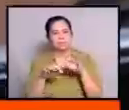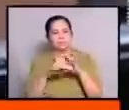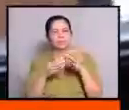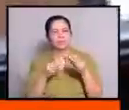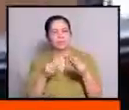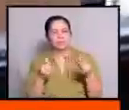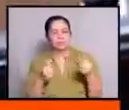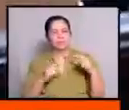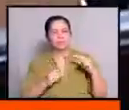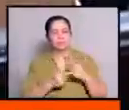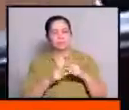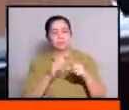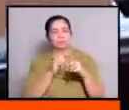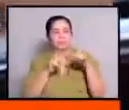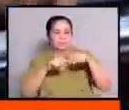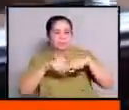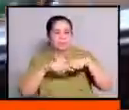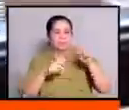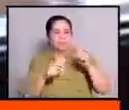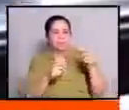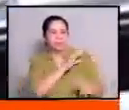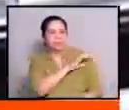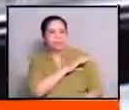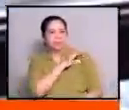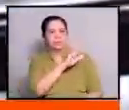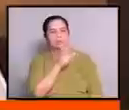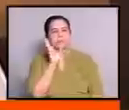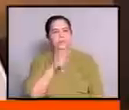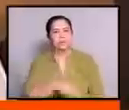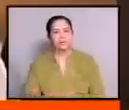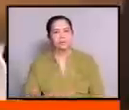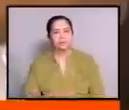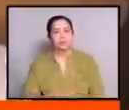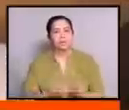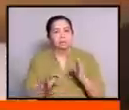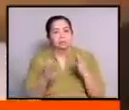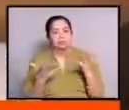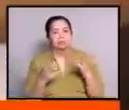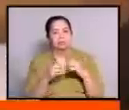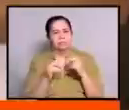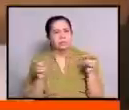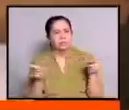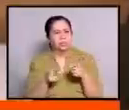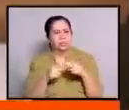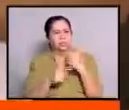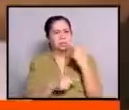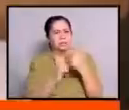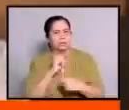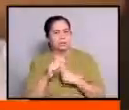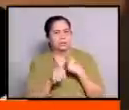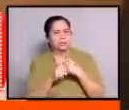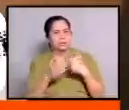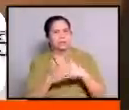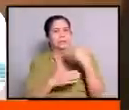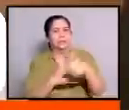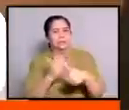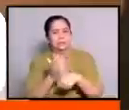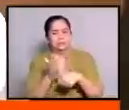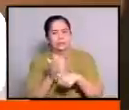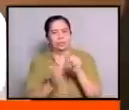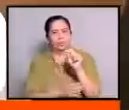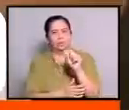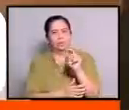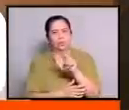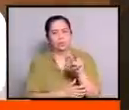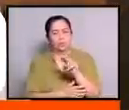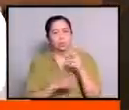na ang sugat. Pero depende pa rin daw sa magiging asal ng kanyang kapatid. Kung tutuusin, maikli lang ang tatlong taon para sa susunod na eleksyon sa